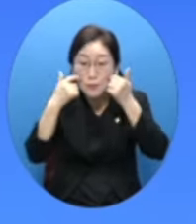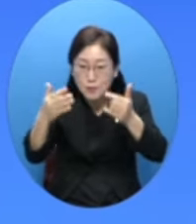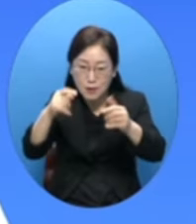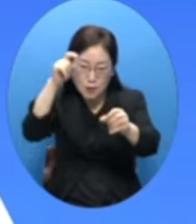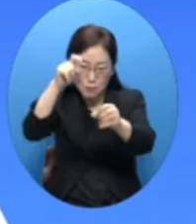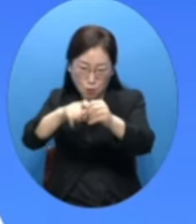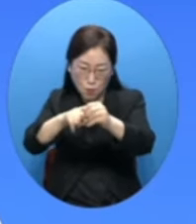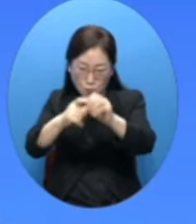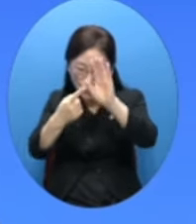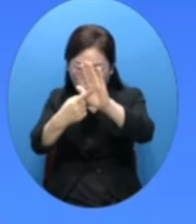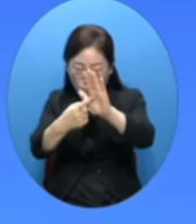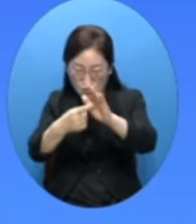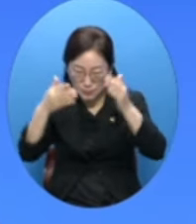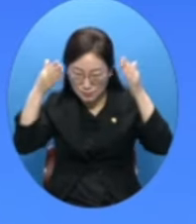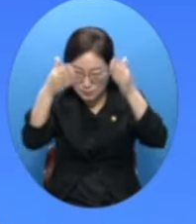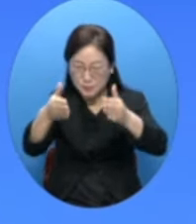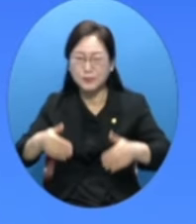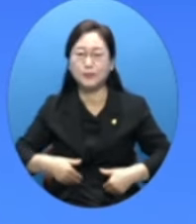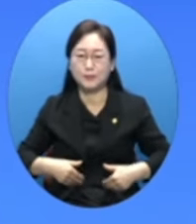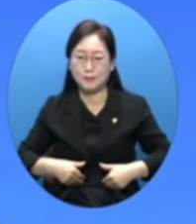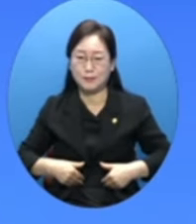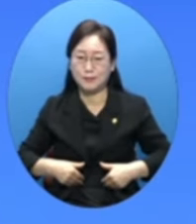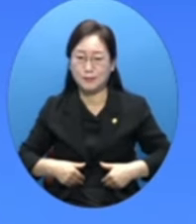향해 달려나가야 한다고 하는 것입니다.